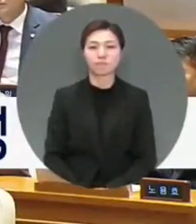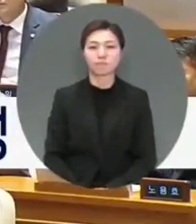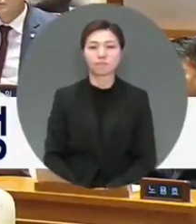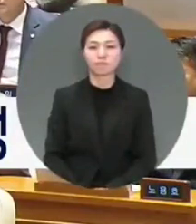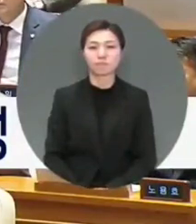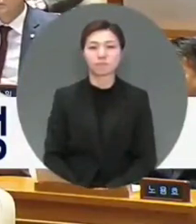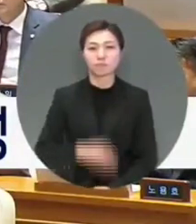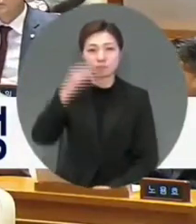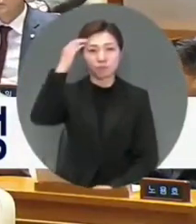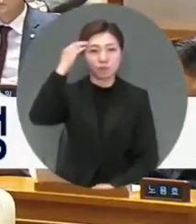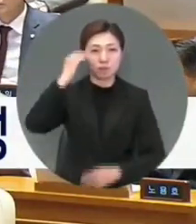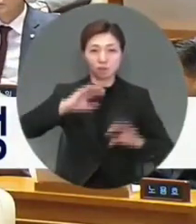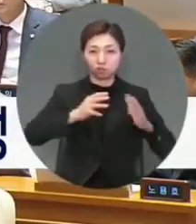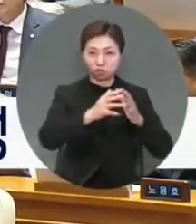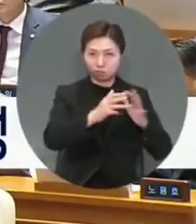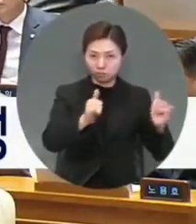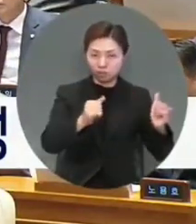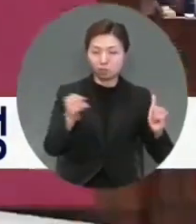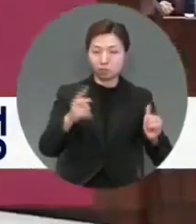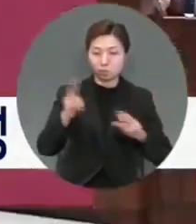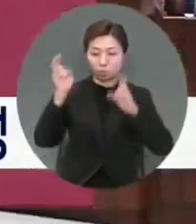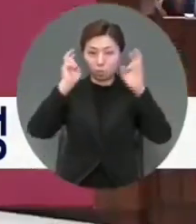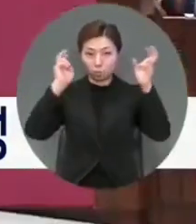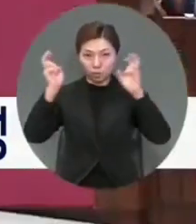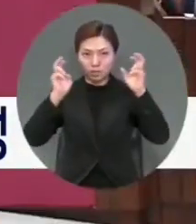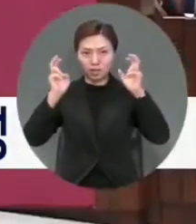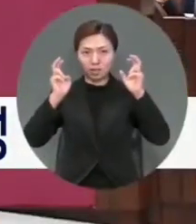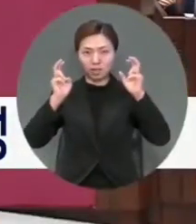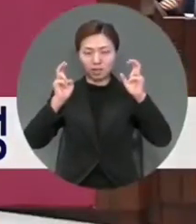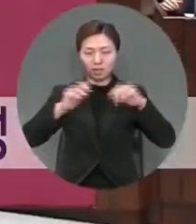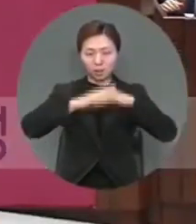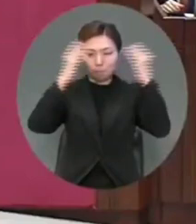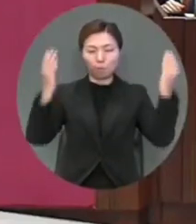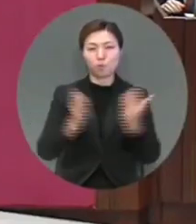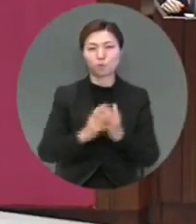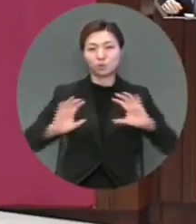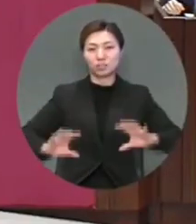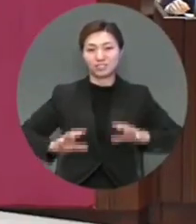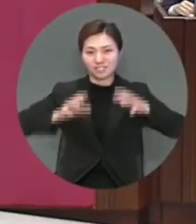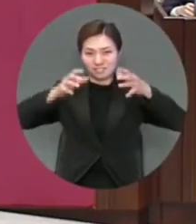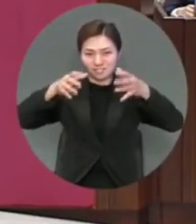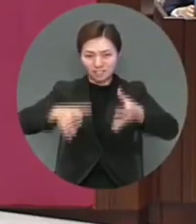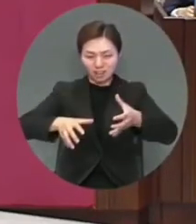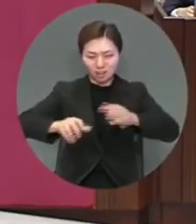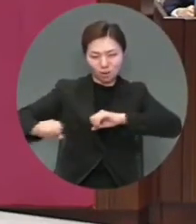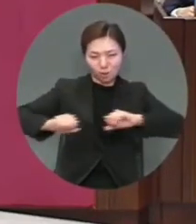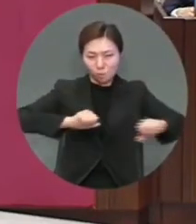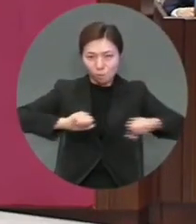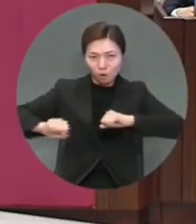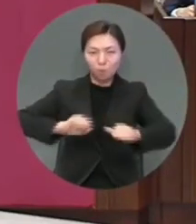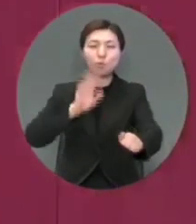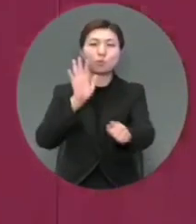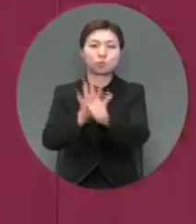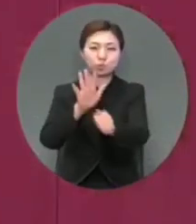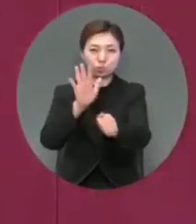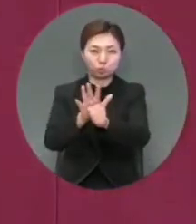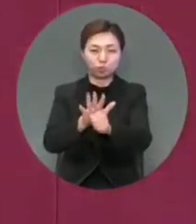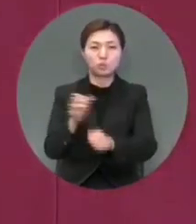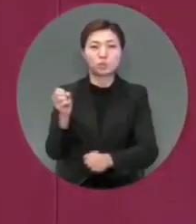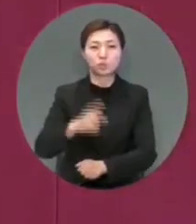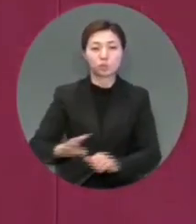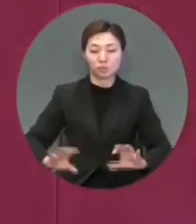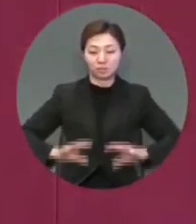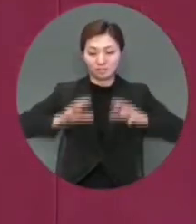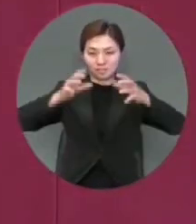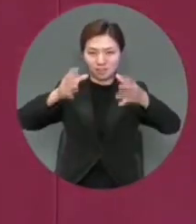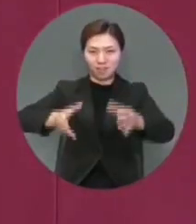우리 국민과 기업의 글로벌 시장 개척과 활동을 전략적으로 뒷받침하고 글로벌